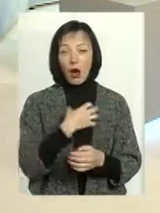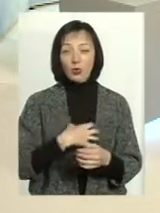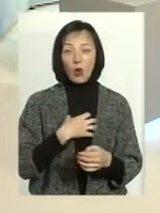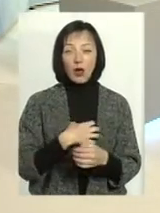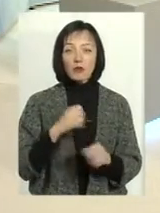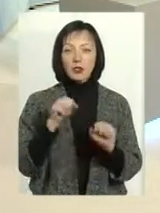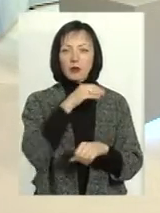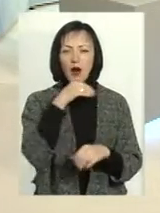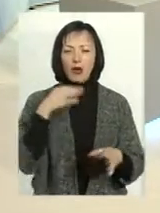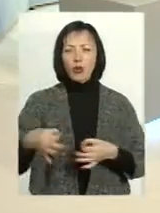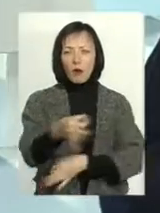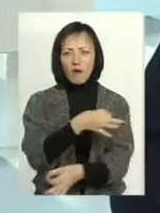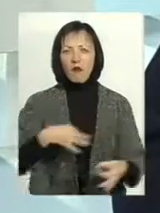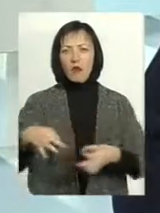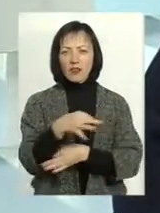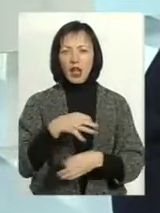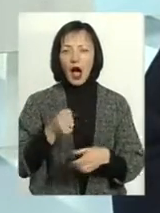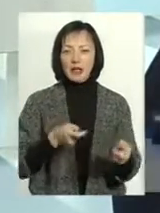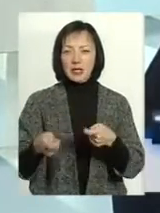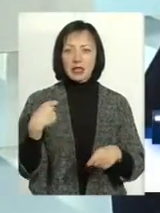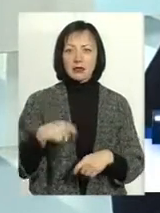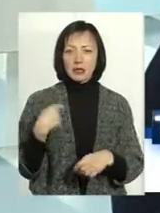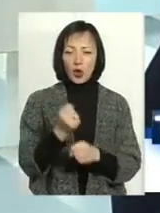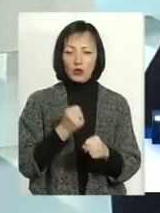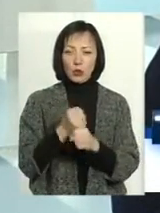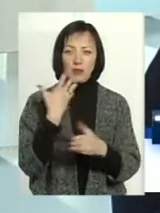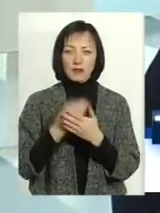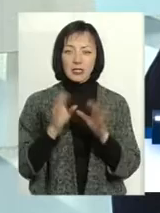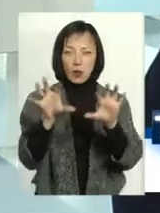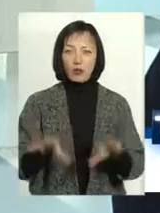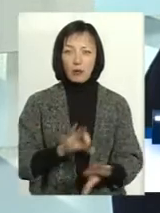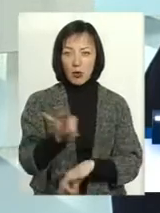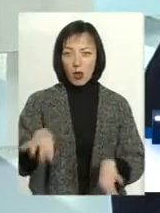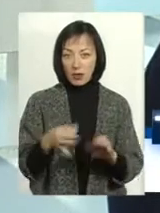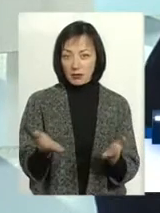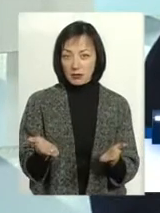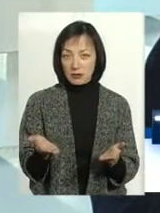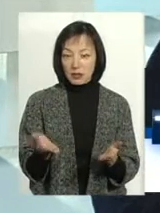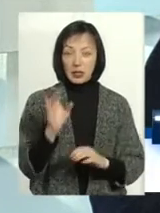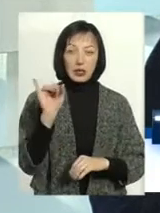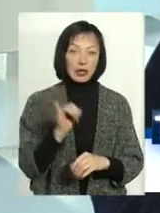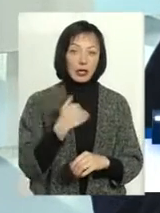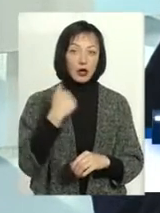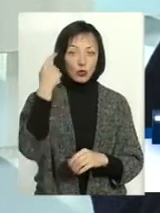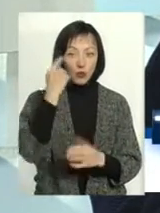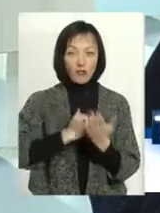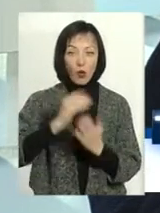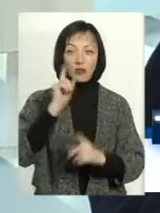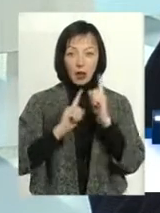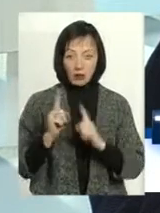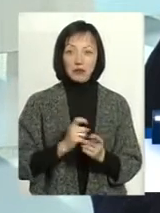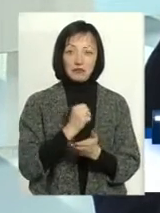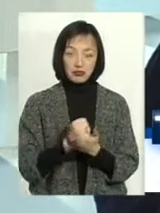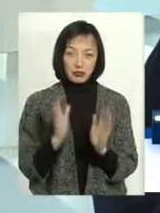що можна багато обговорювати. Адміністрація президента розробить свій законопроект. І я думаю, що Верховна Рада його